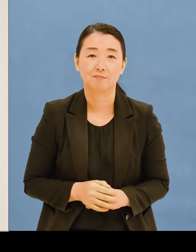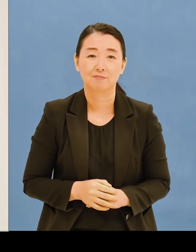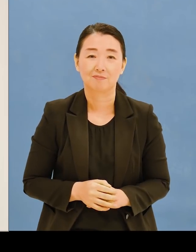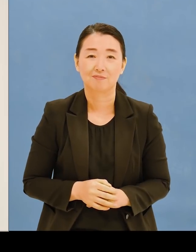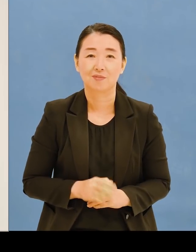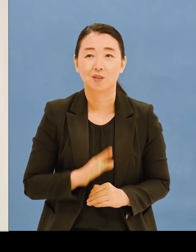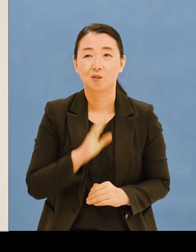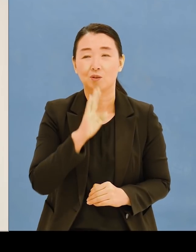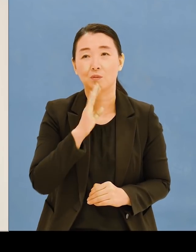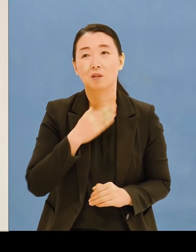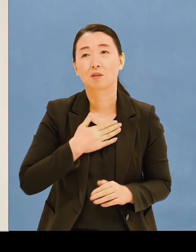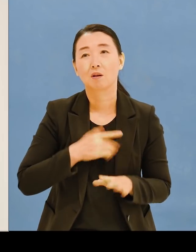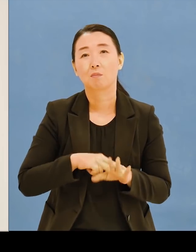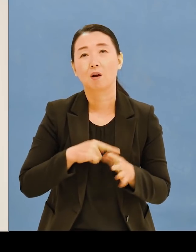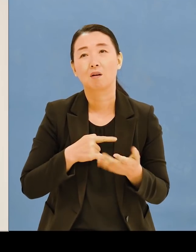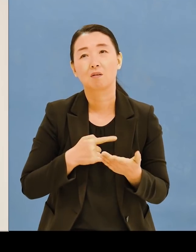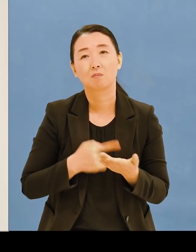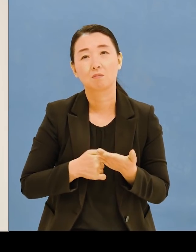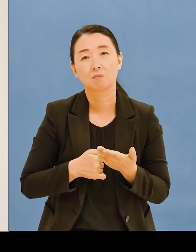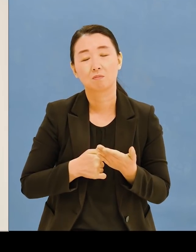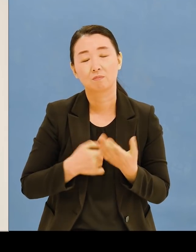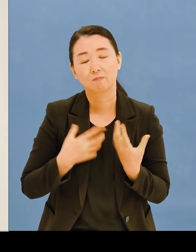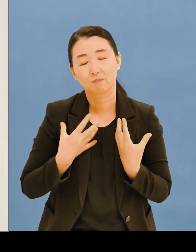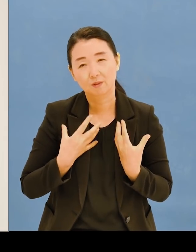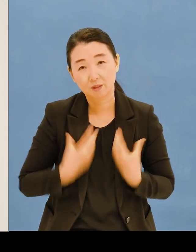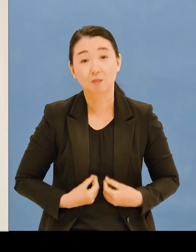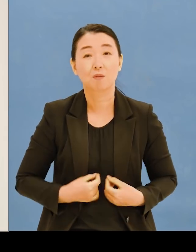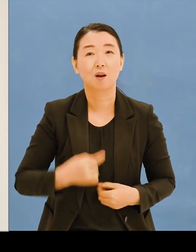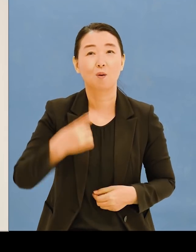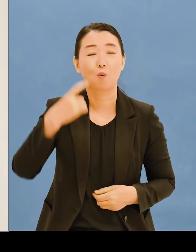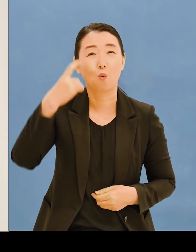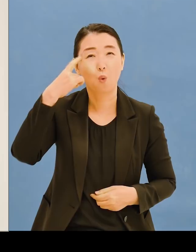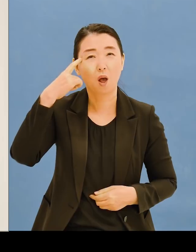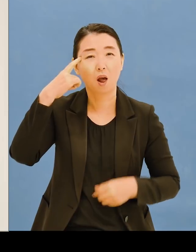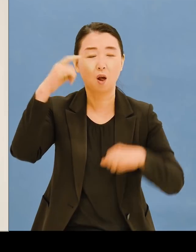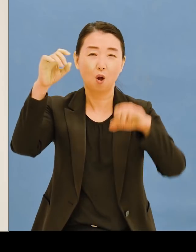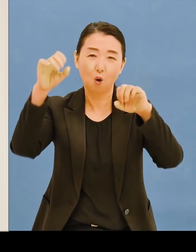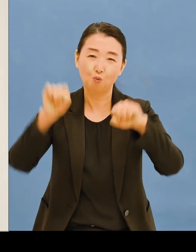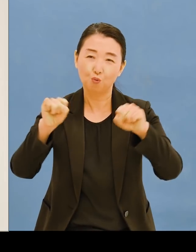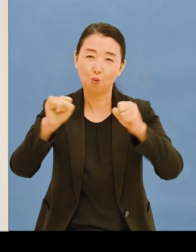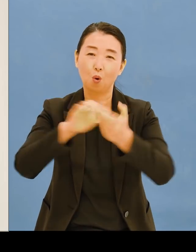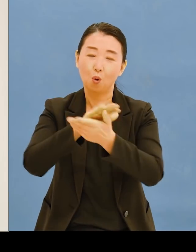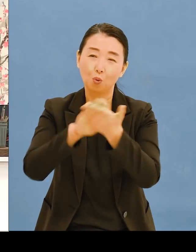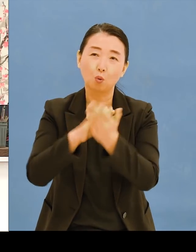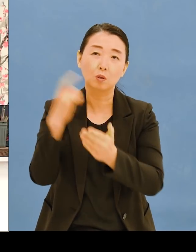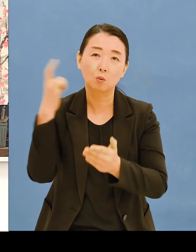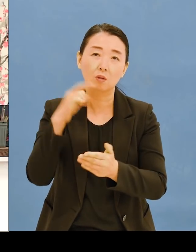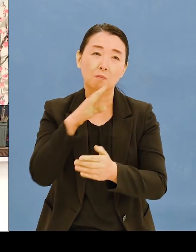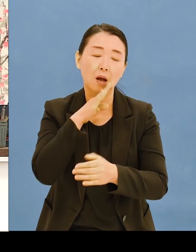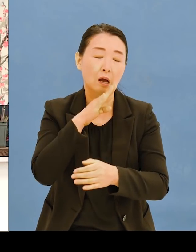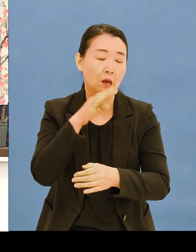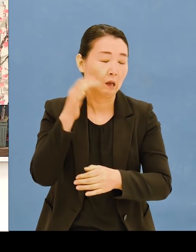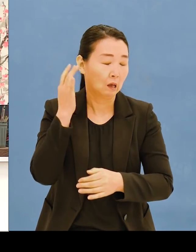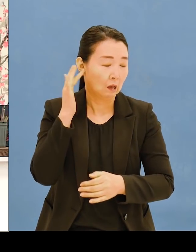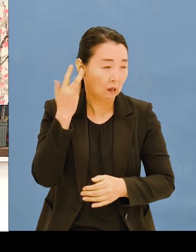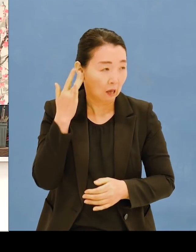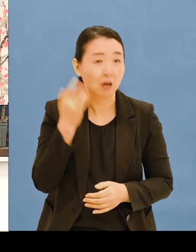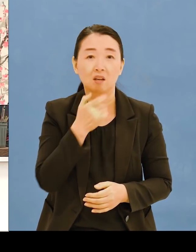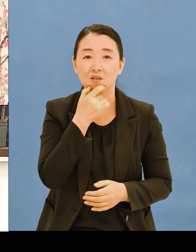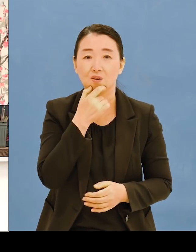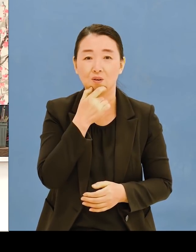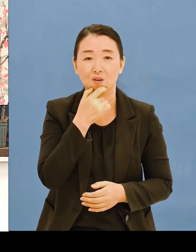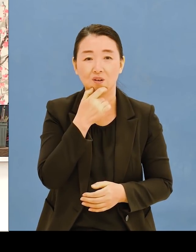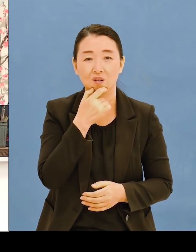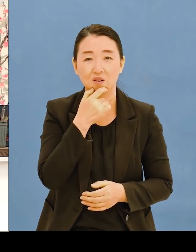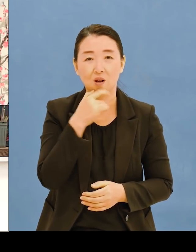제가 정말 마음이 너무 무너졌던 것 같아요. 네. 그 소리가 너무 듣기 싫은 거예요. 그리고 이제